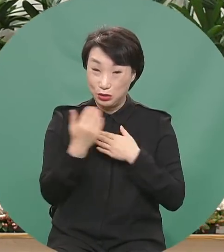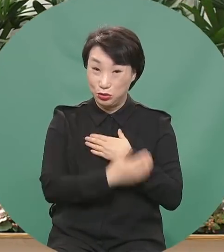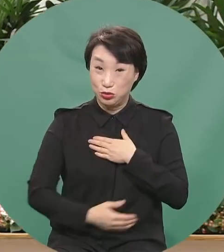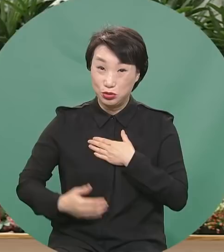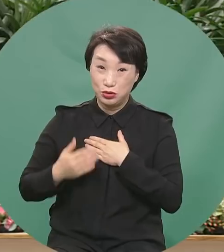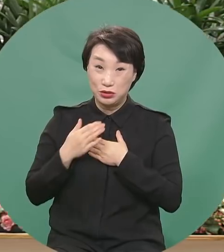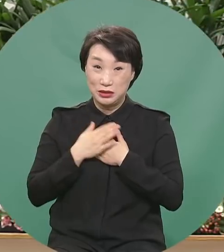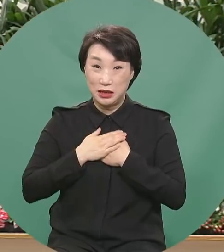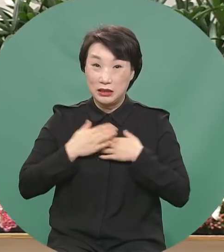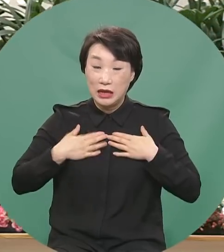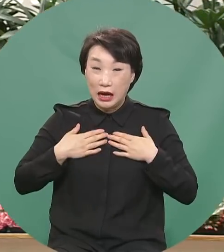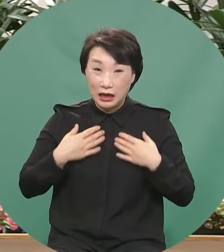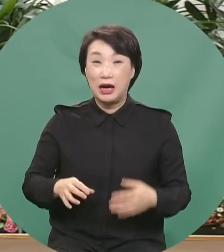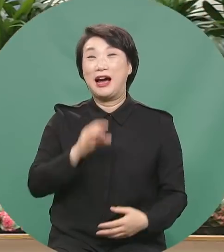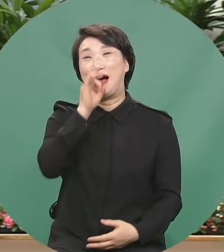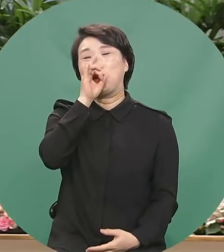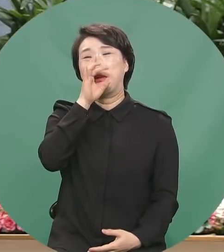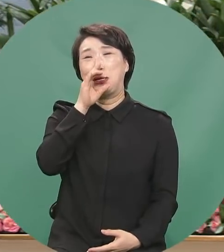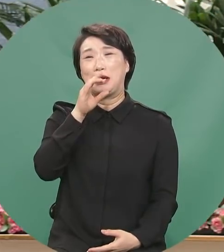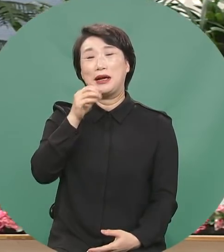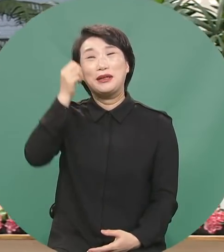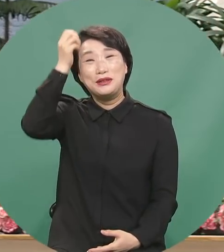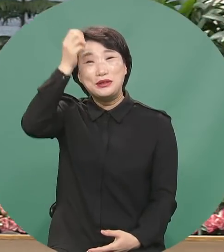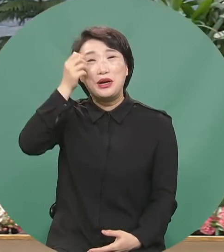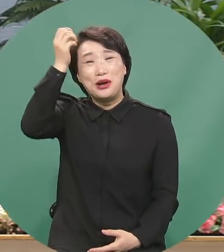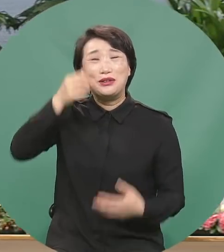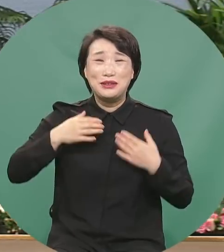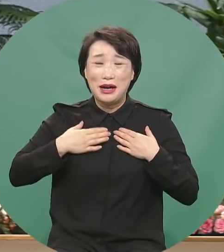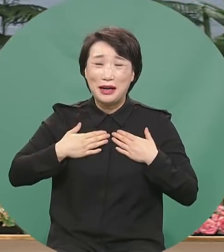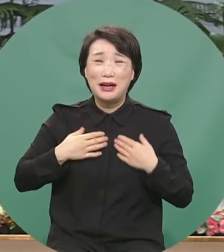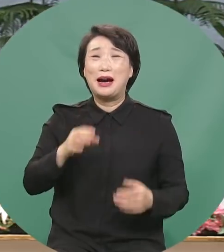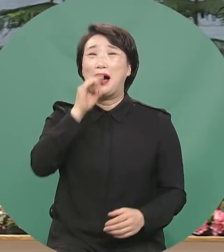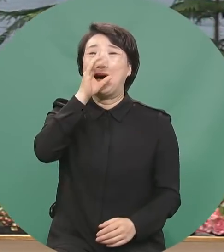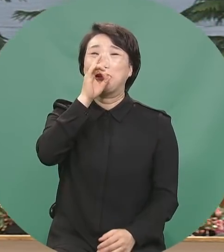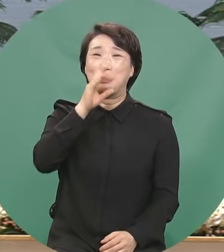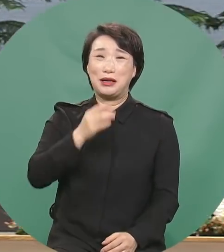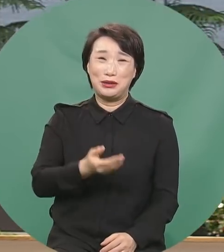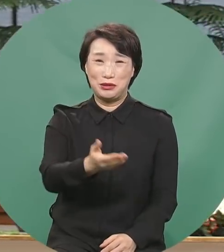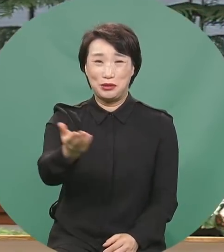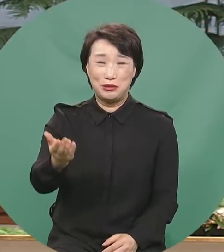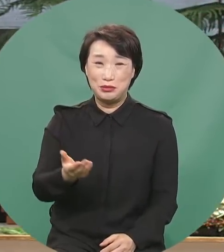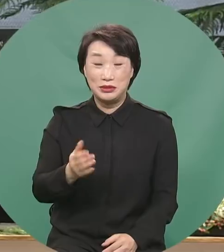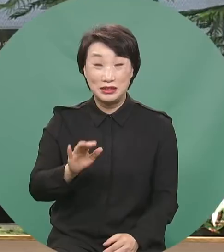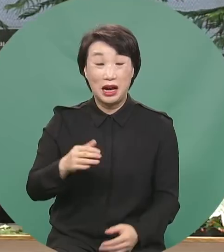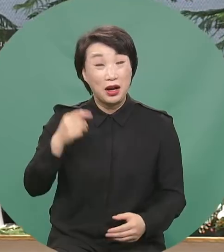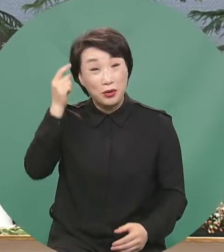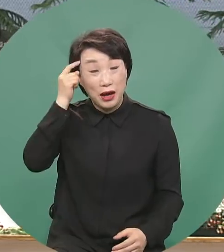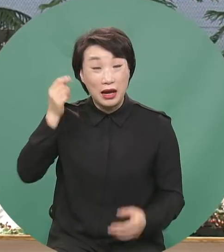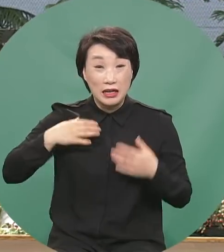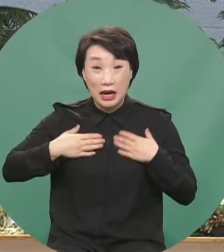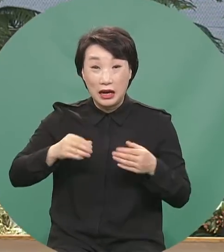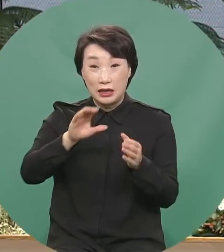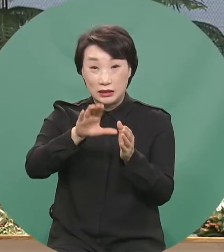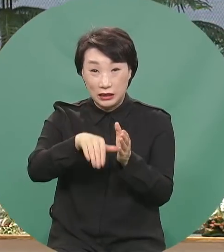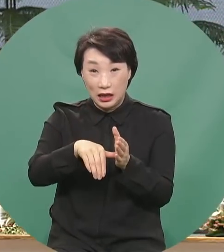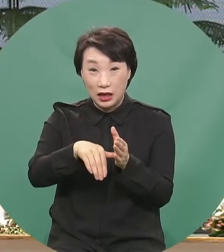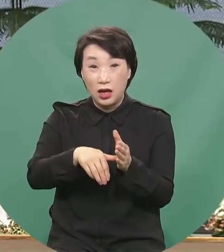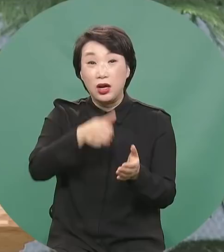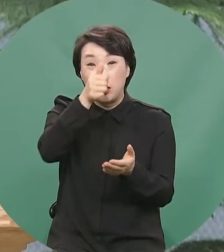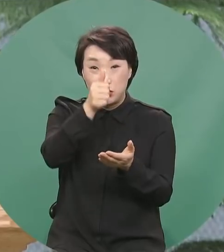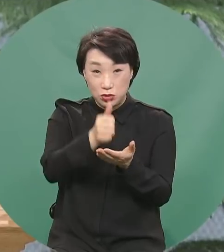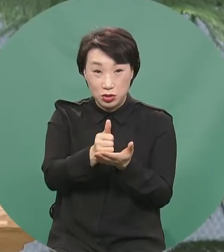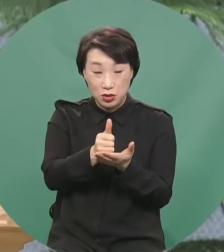육체도 약해도 안 되고 영적으로 약해도 안 되니, 왜 약할 때